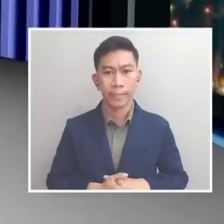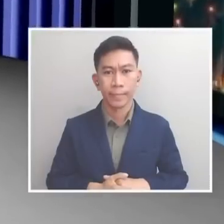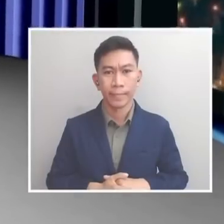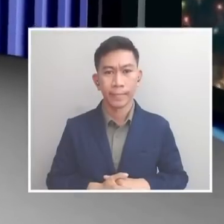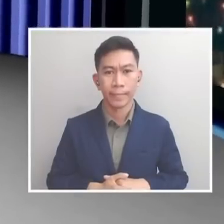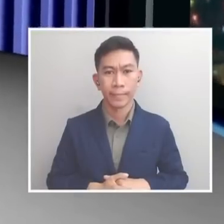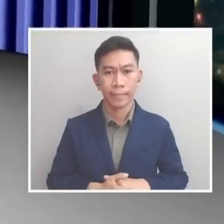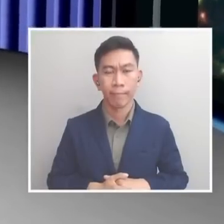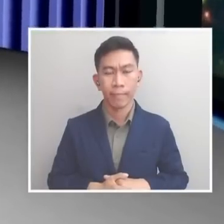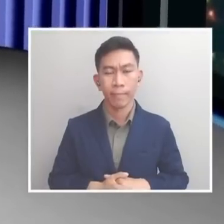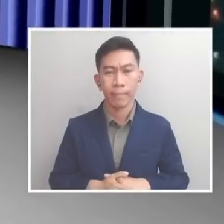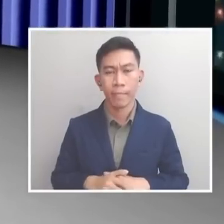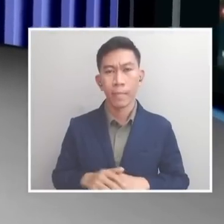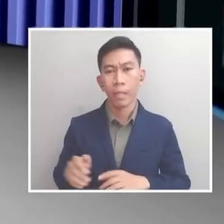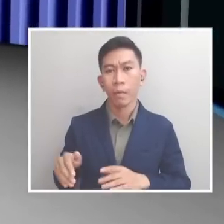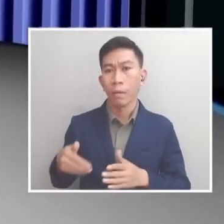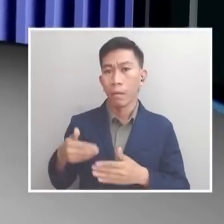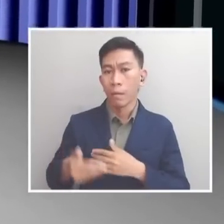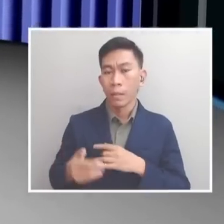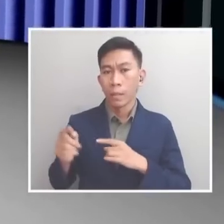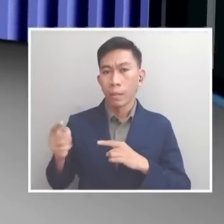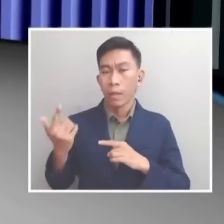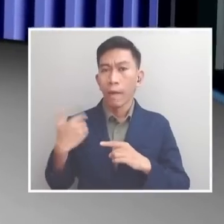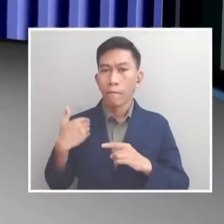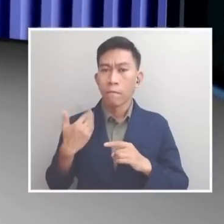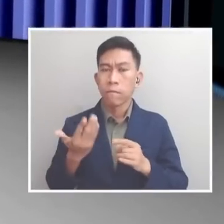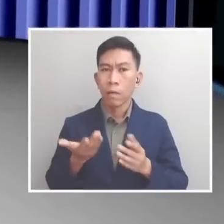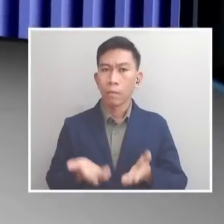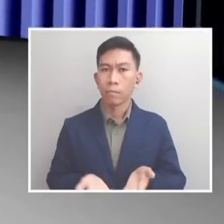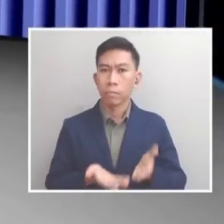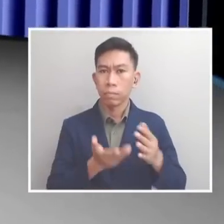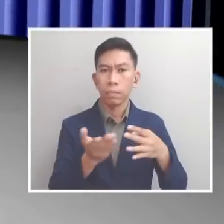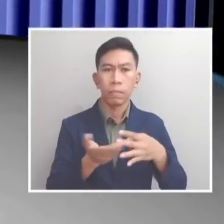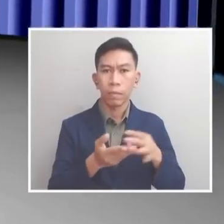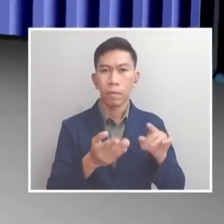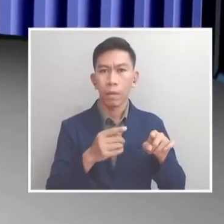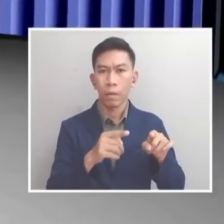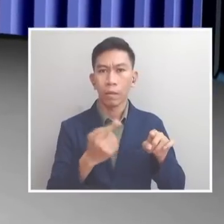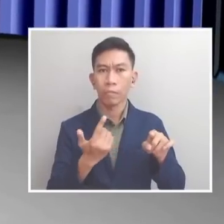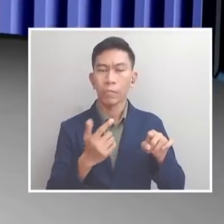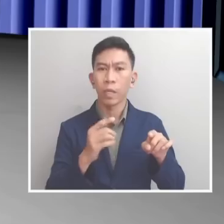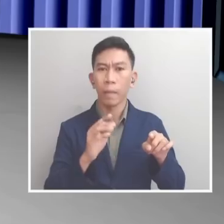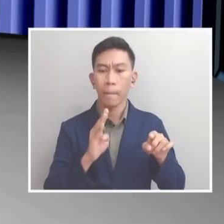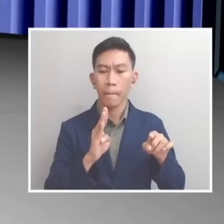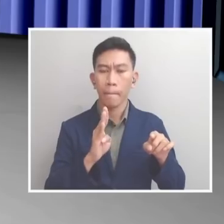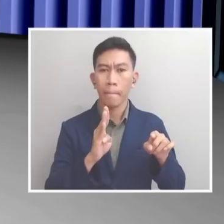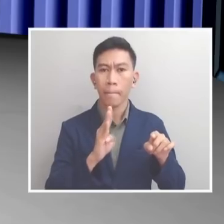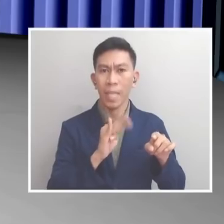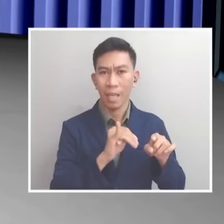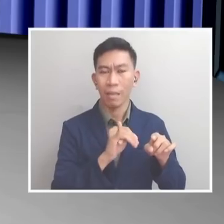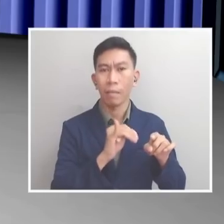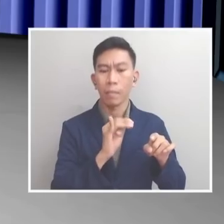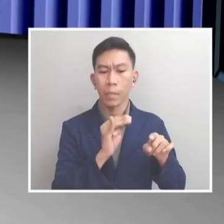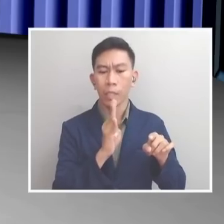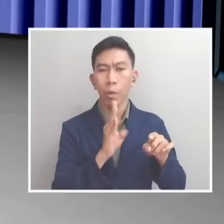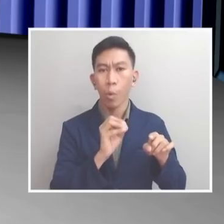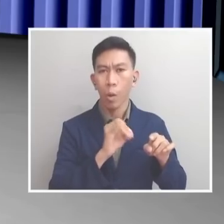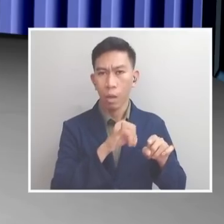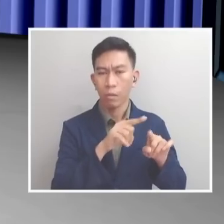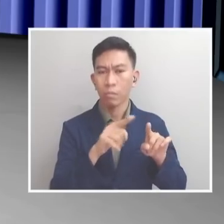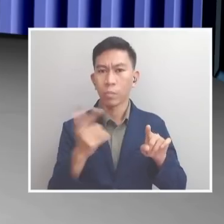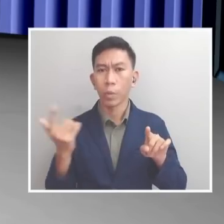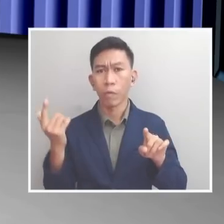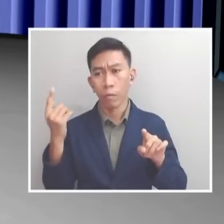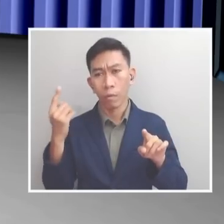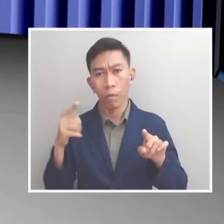Naghain ang petisyon sa tanggapan ng Bureau of Immigration ng komedyante at TV host na si Pocwang para ipadeport ang dating partner na si